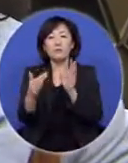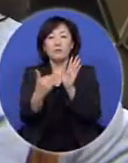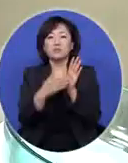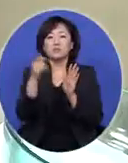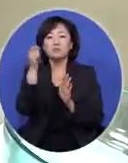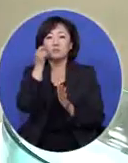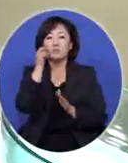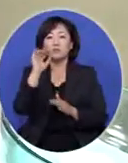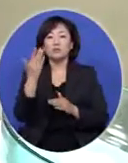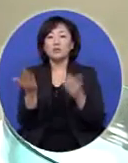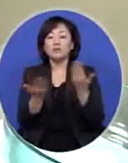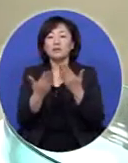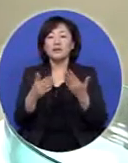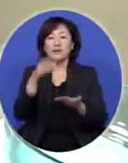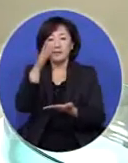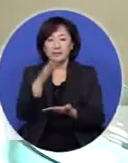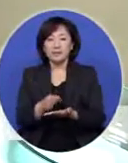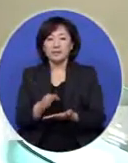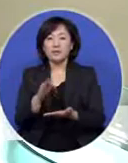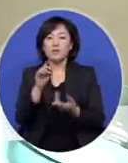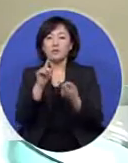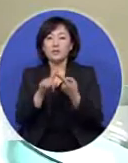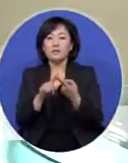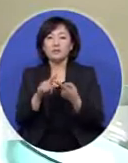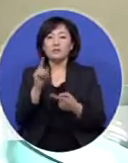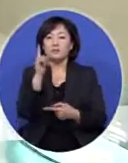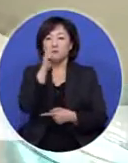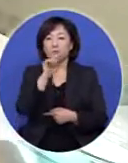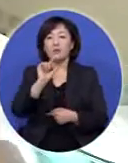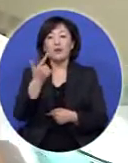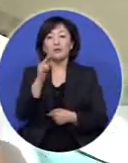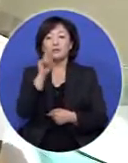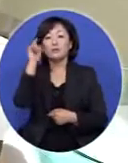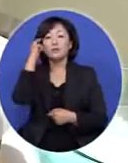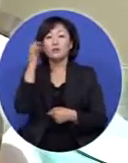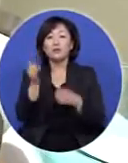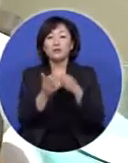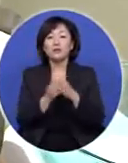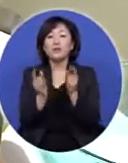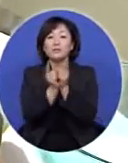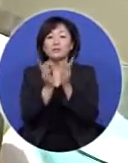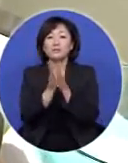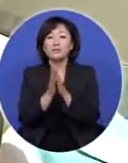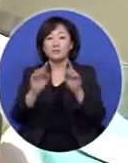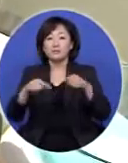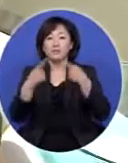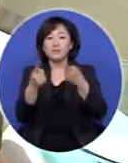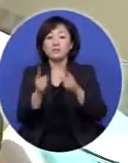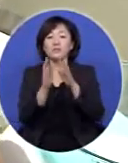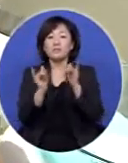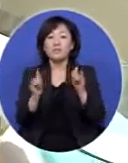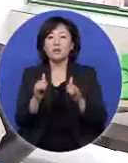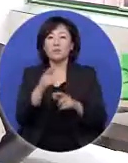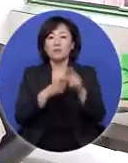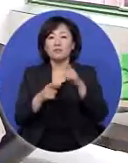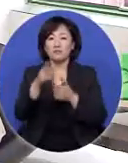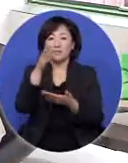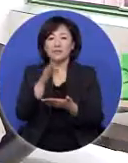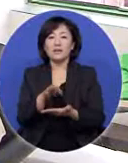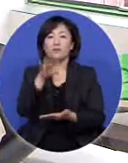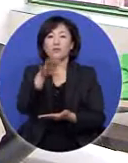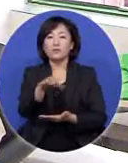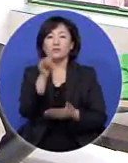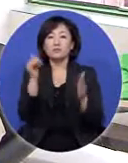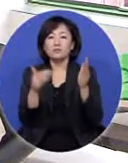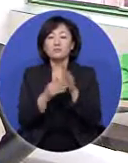아니라고 생각하거든요. 싸다고 그게 나쁘지가 않더라고요. 소비자는 그렇잖아요. 해낸 사람은 조금이라도 싼데가.